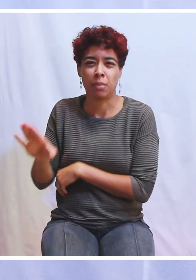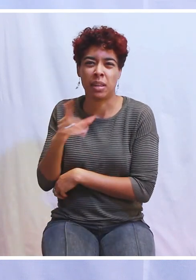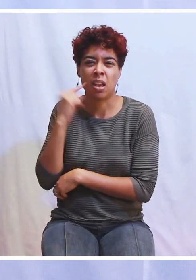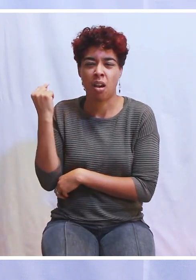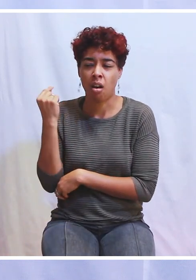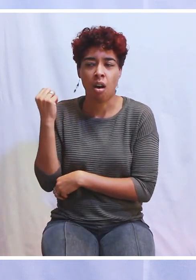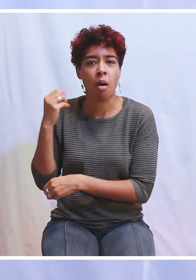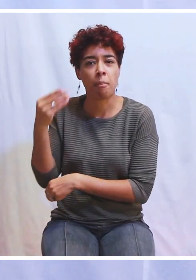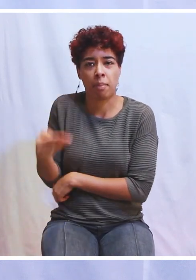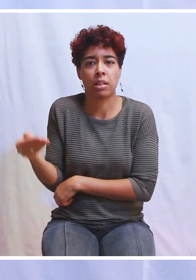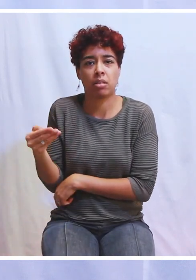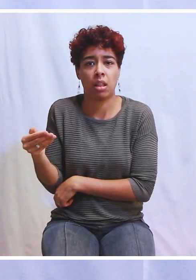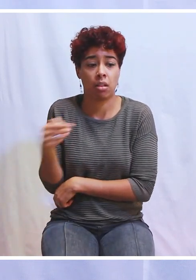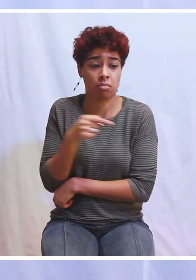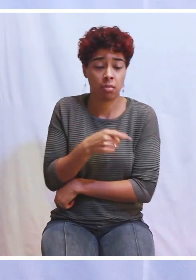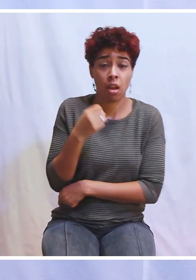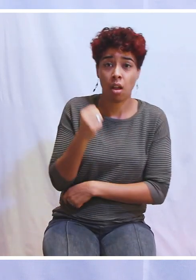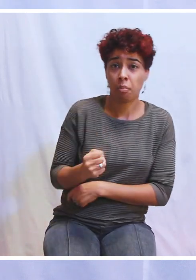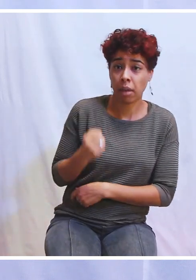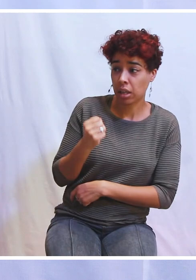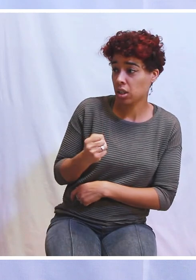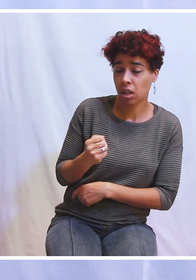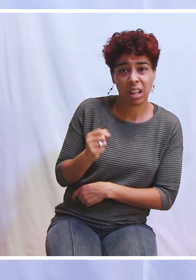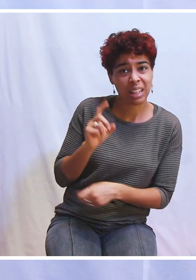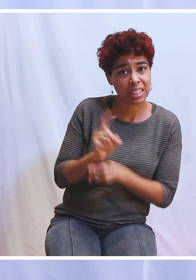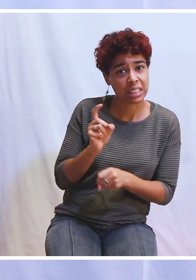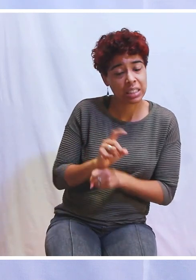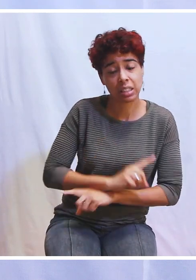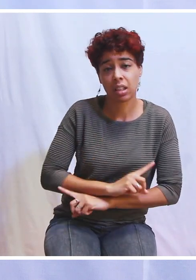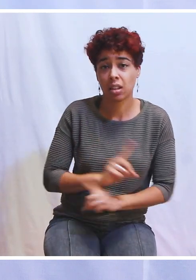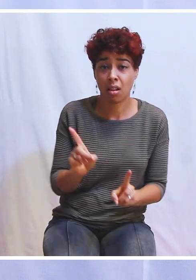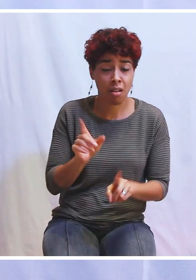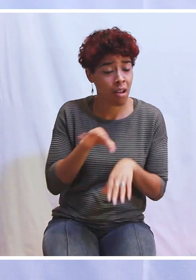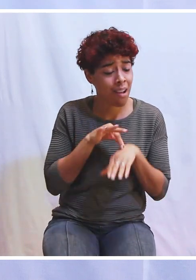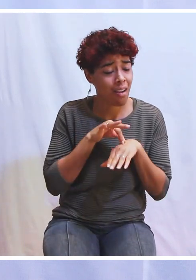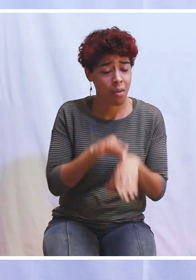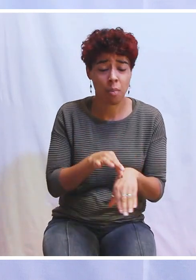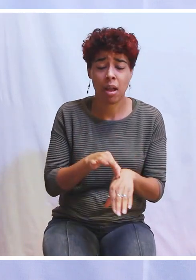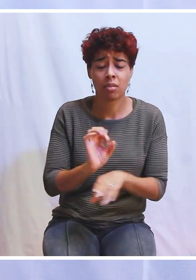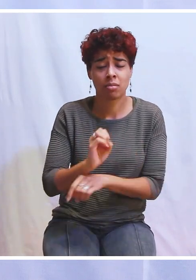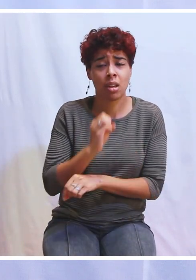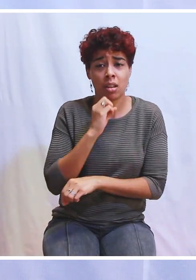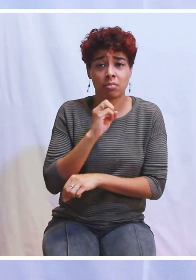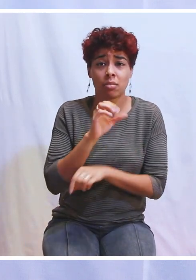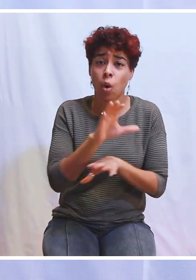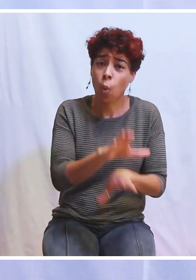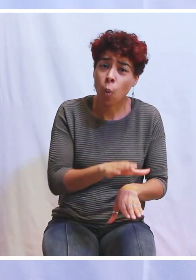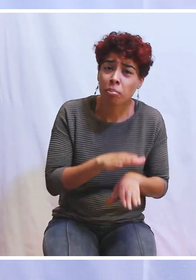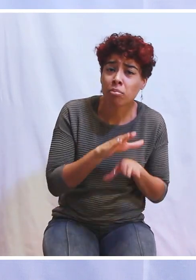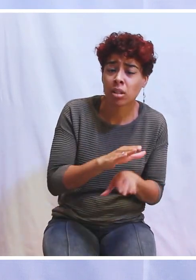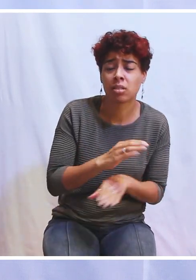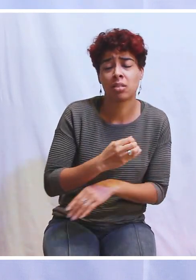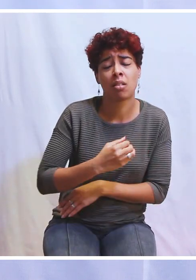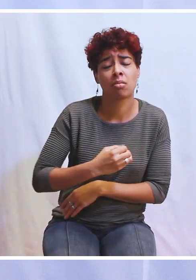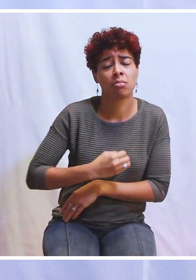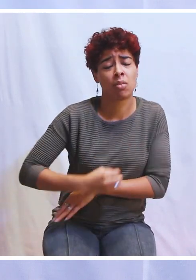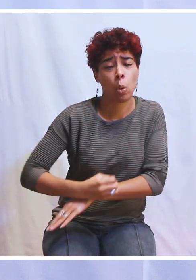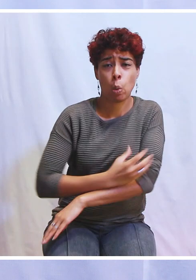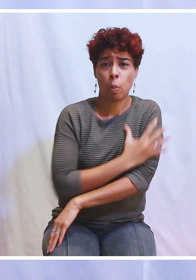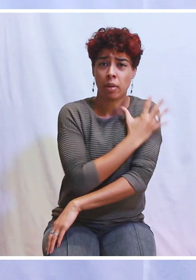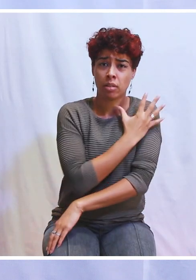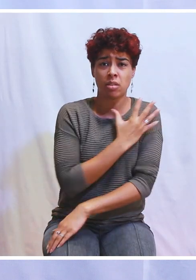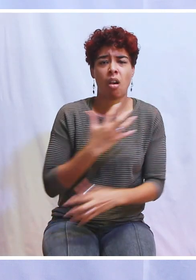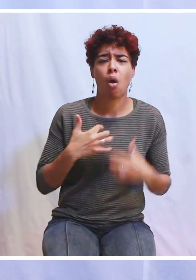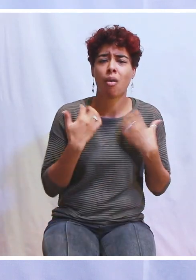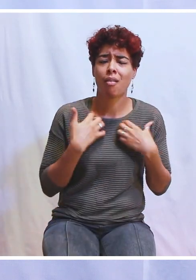comme ça. Le berger n'est pas dans les critiques, il accompagne. Il est compatissant, miséricordieux, lent à la colère